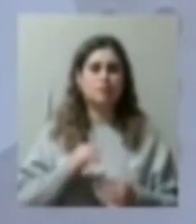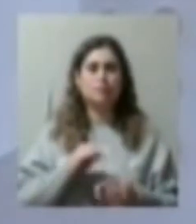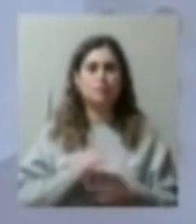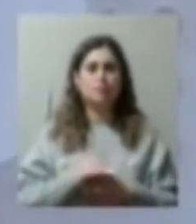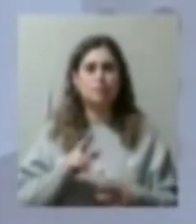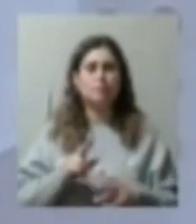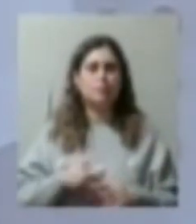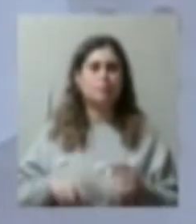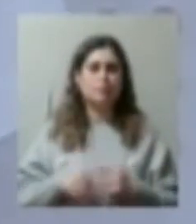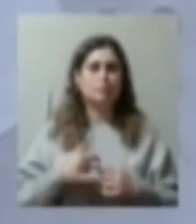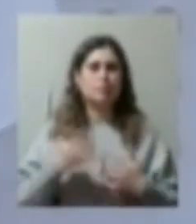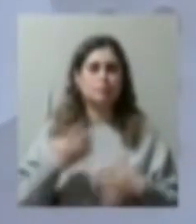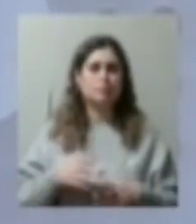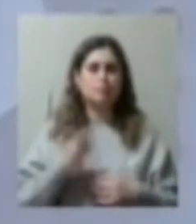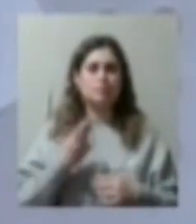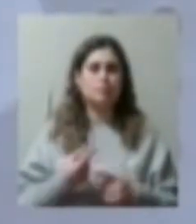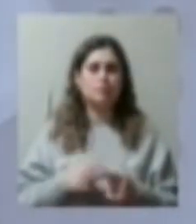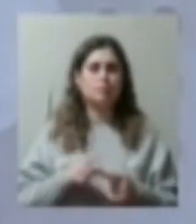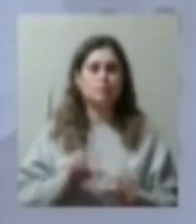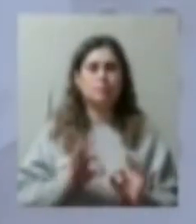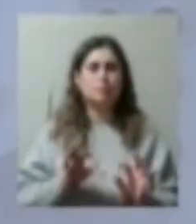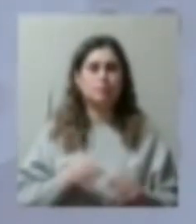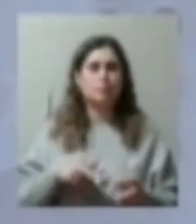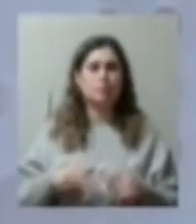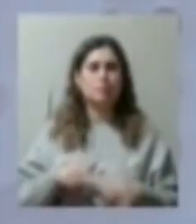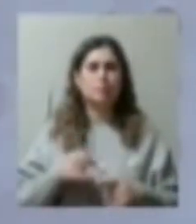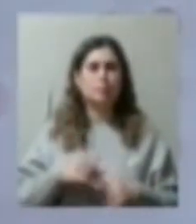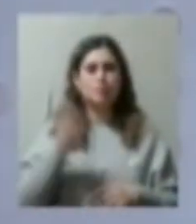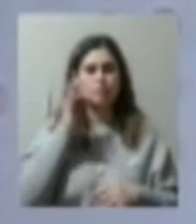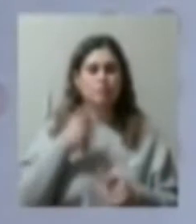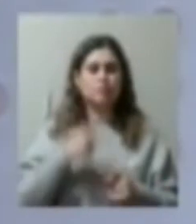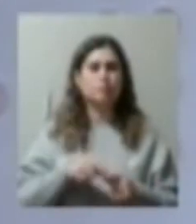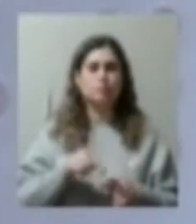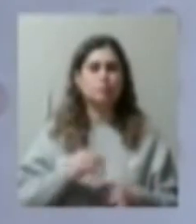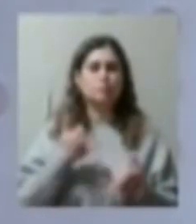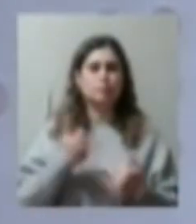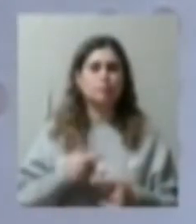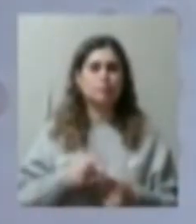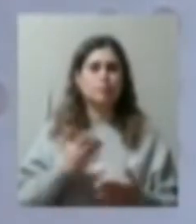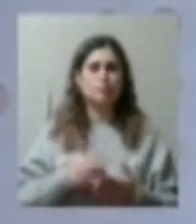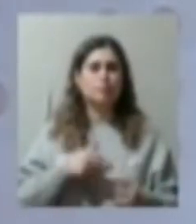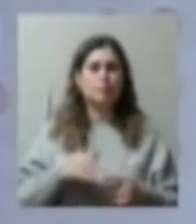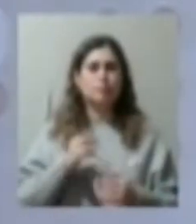руху. Вже про одне ви розповіли, це про пішохідів. Можете нагадати про те, що тепер вони мають ходити з